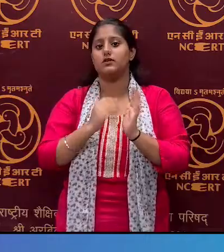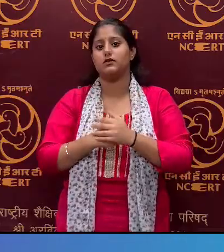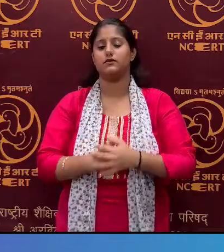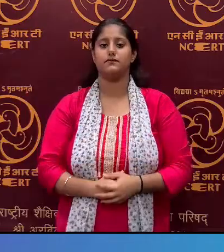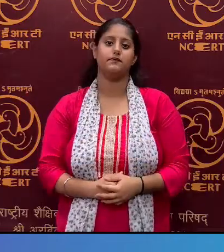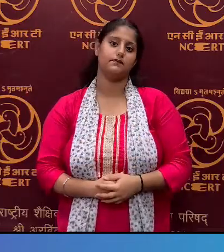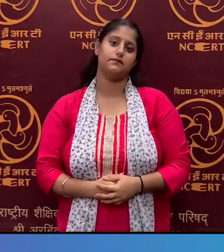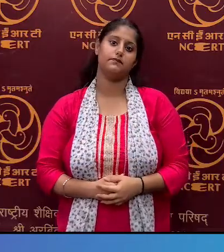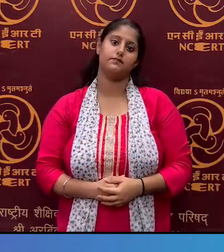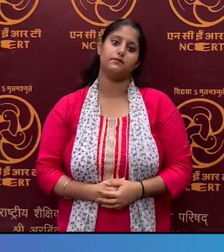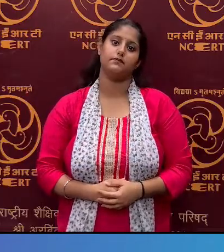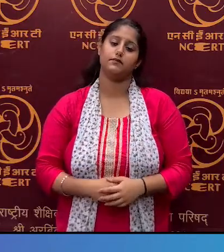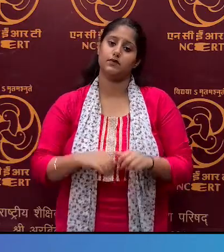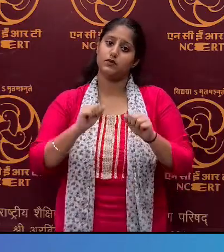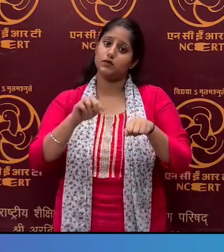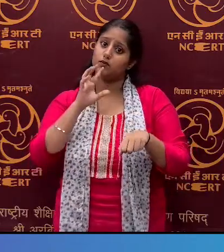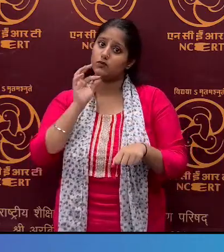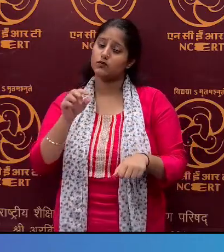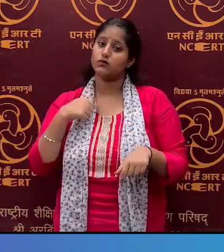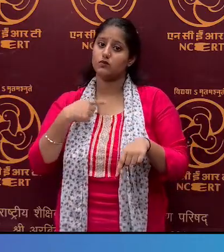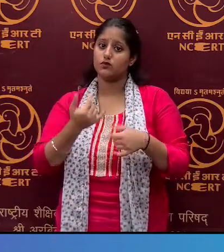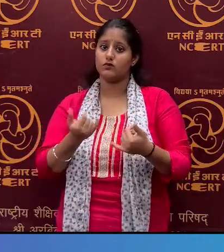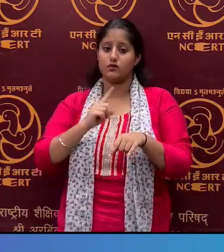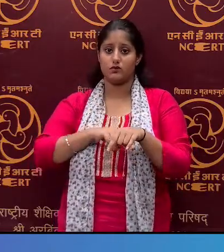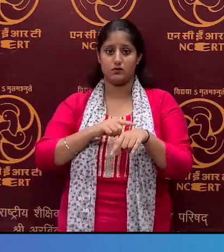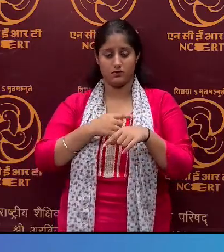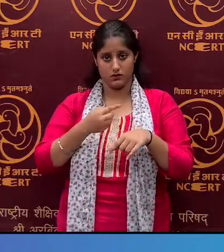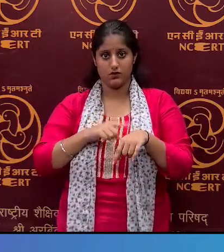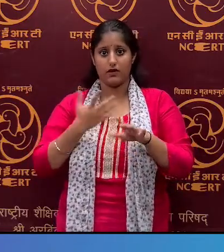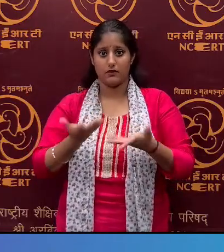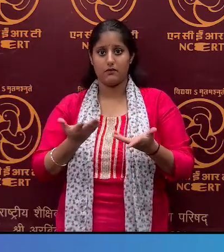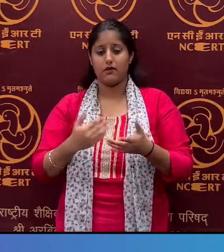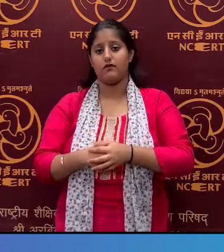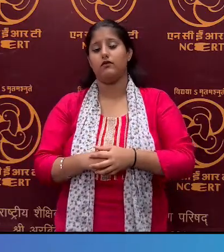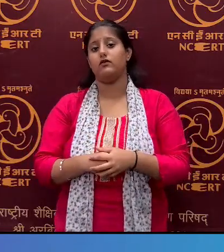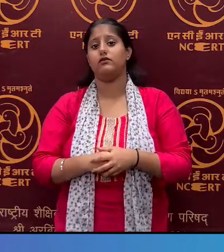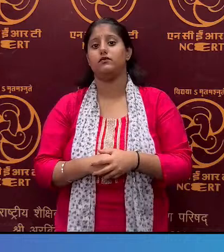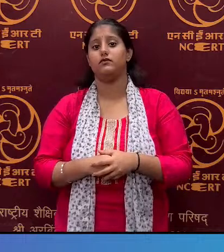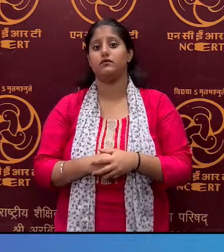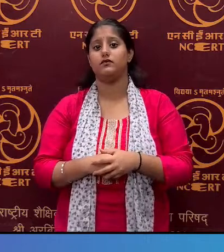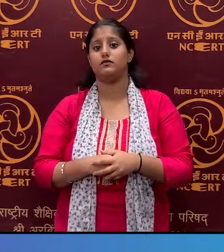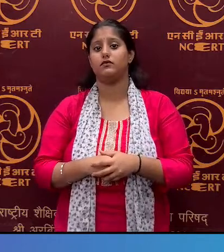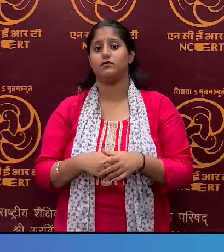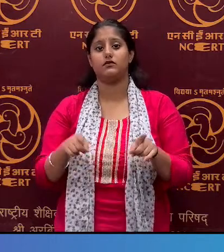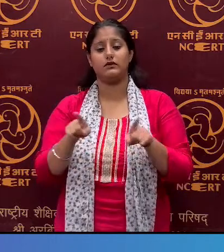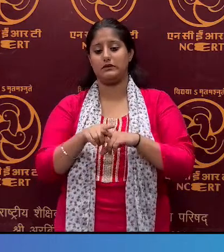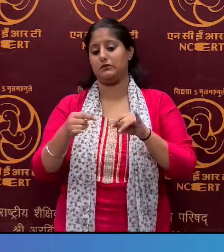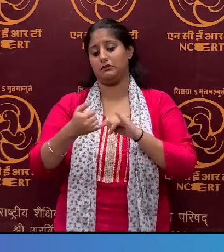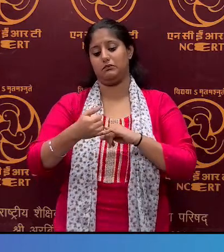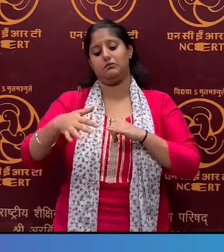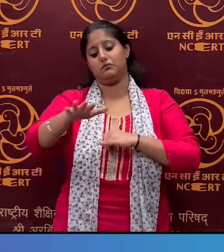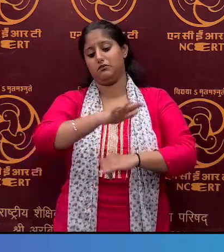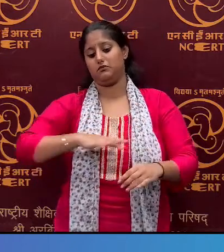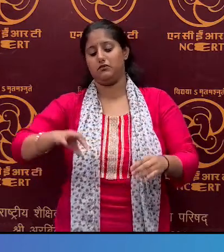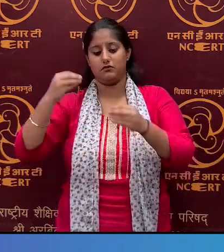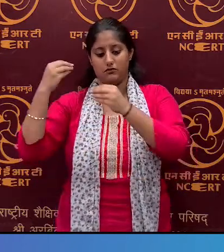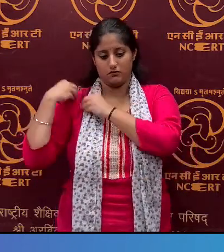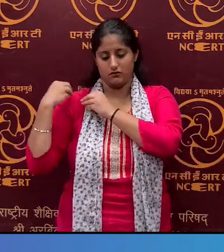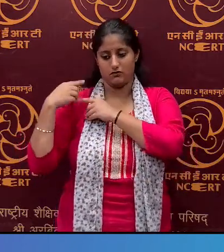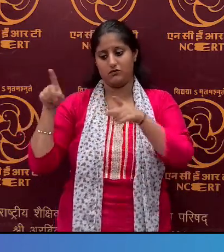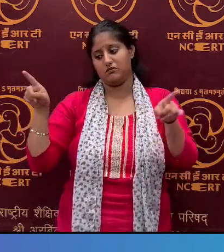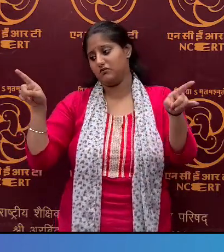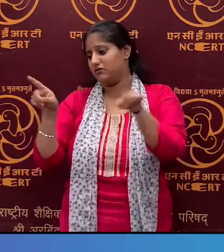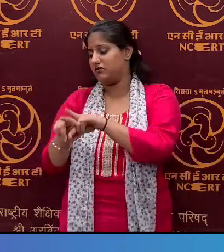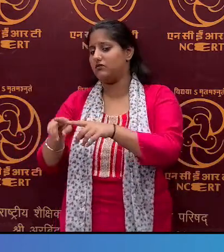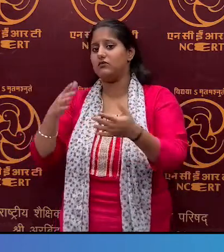पाएगा. एब्सोल्युटली. और अब वो टाइम भी आ चुका है कि हम जो जैसे हमारी सोसाइटी की तरफ रिस्पॉन्सिबिलिटी होती है, वैसे